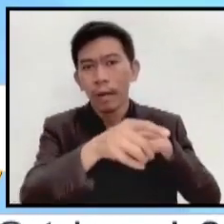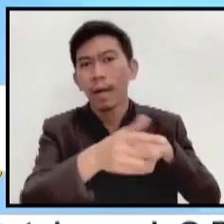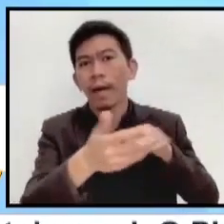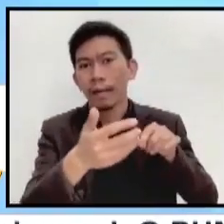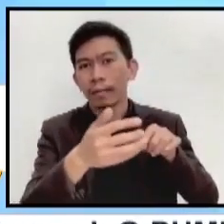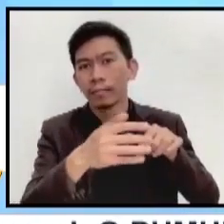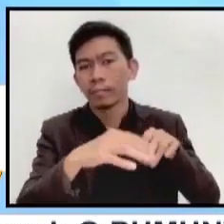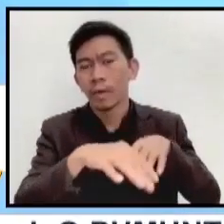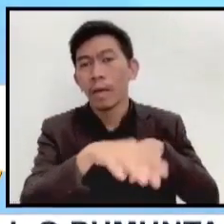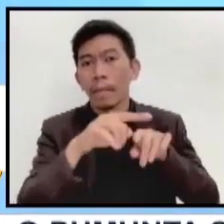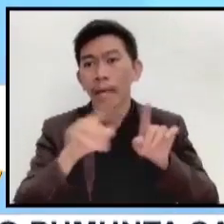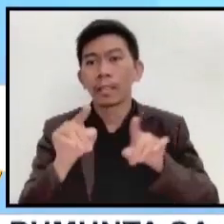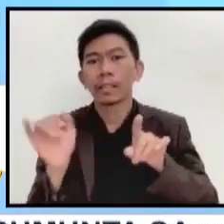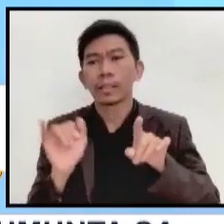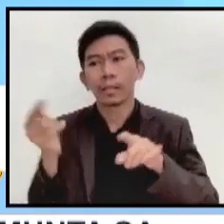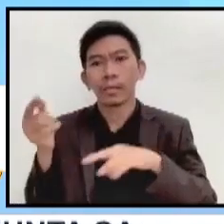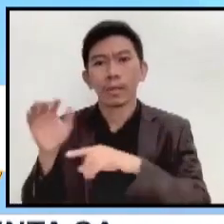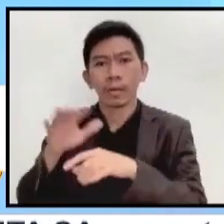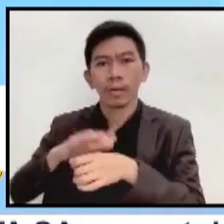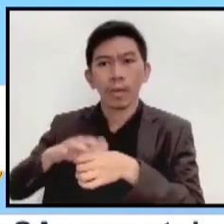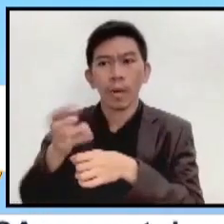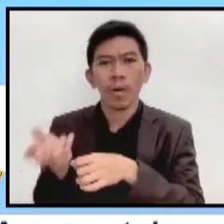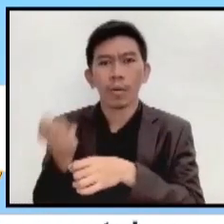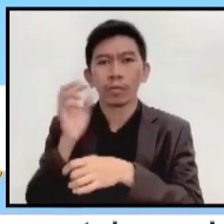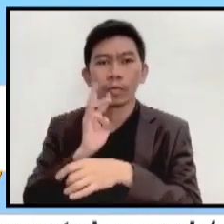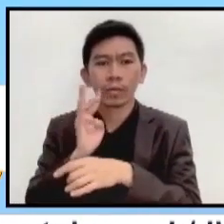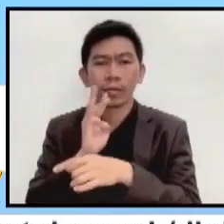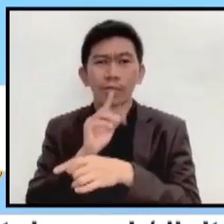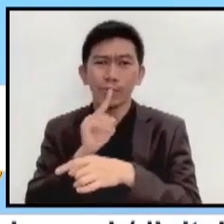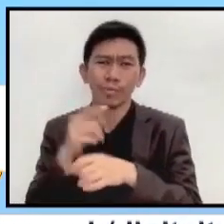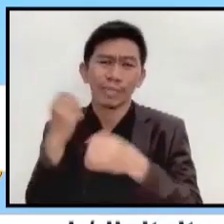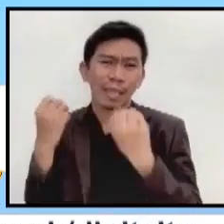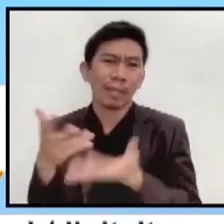pangangailangan po ng domestic water kasi marami pong nasasayang na tubig ng NIA.